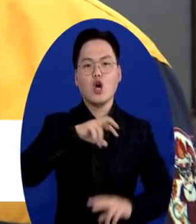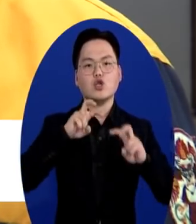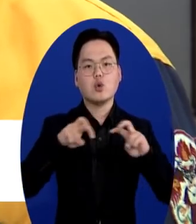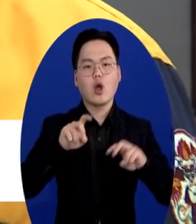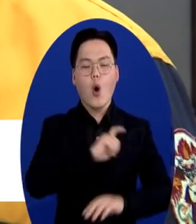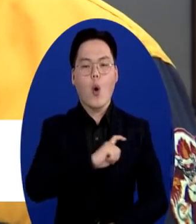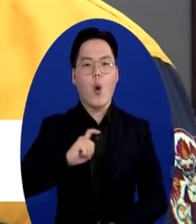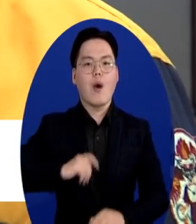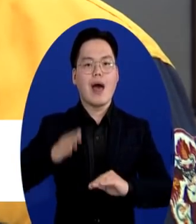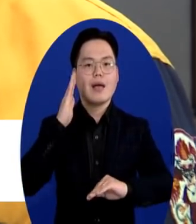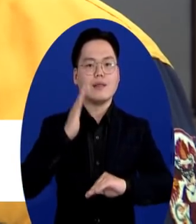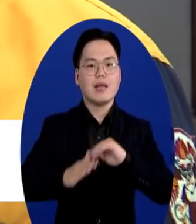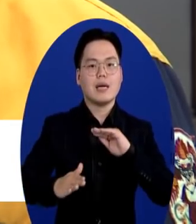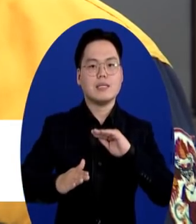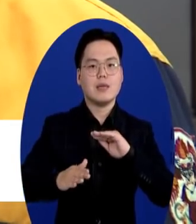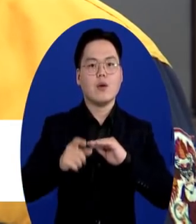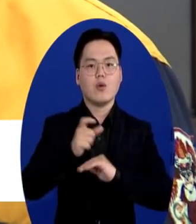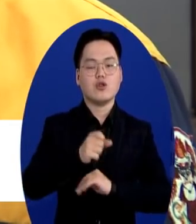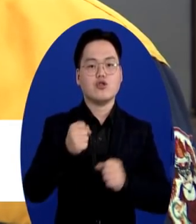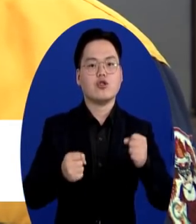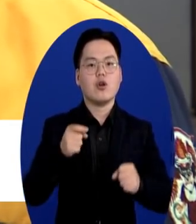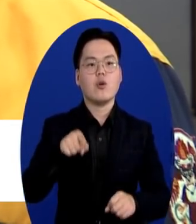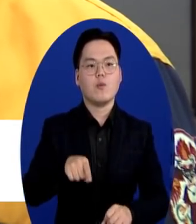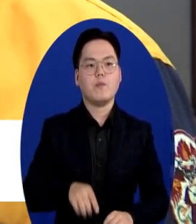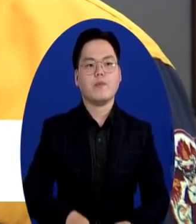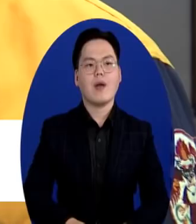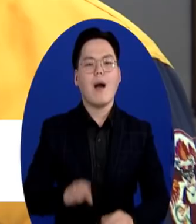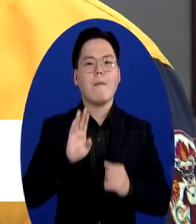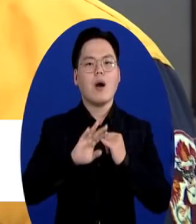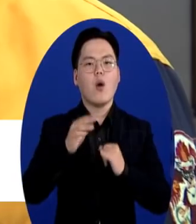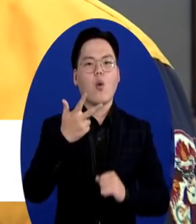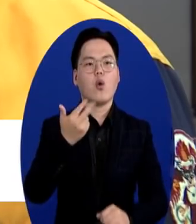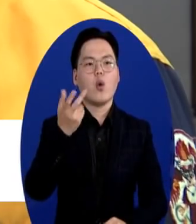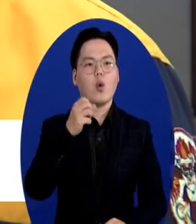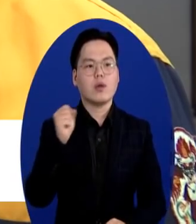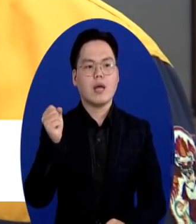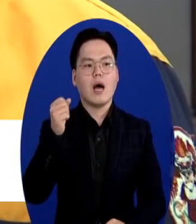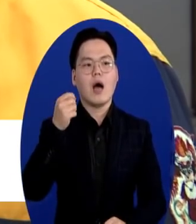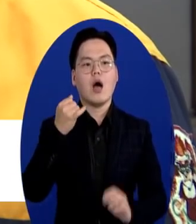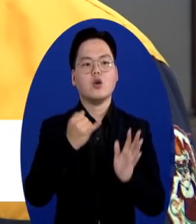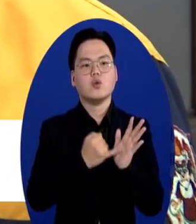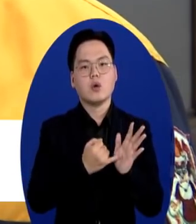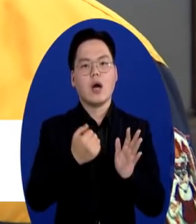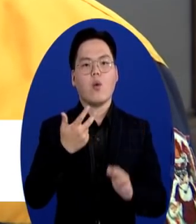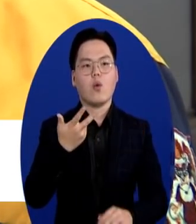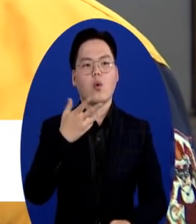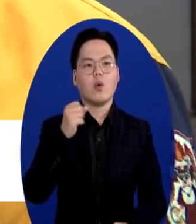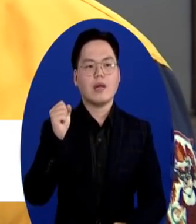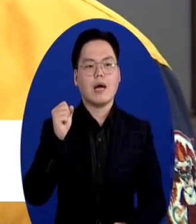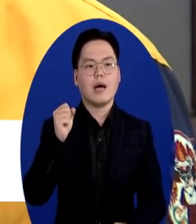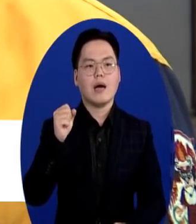такси үйлчилгээ эрхэлдэг нөхдүүд маань хамгийн багтаа 3 удаа орж 3 удаа гарах уу 6 удаагийн орлох хийчихэд байна